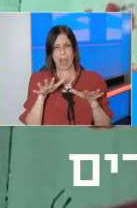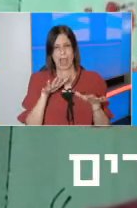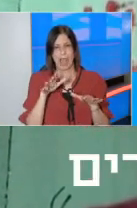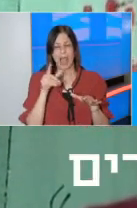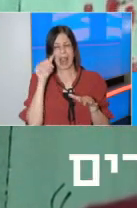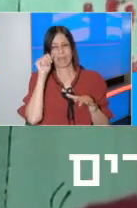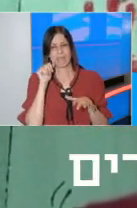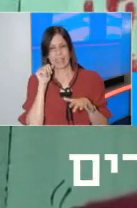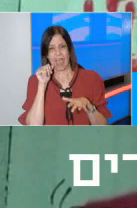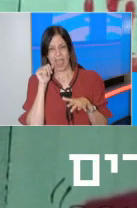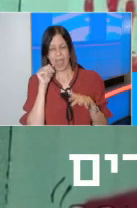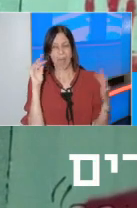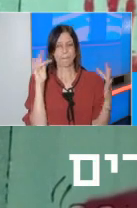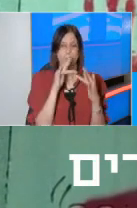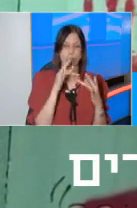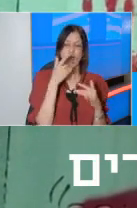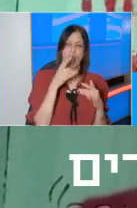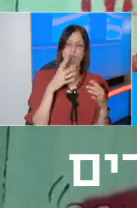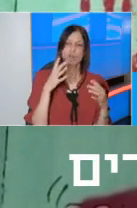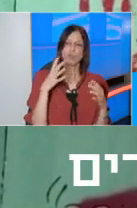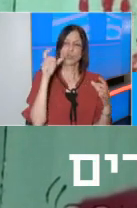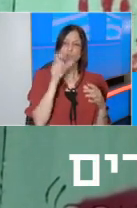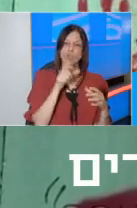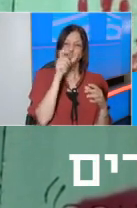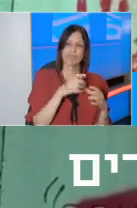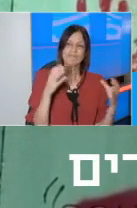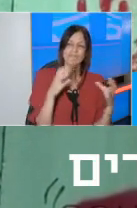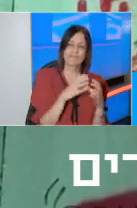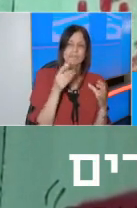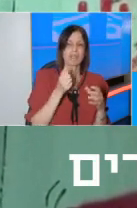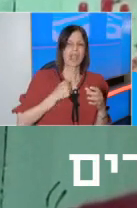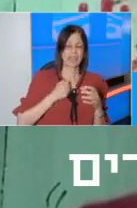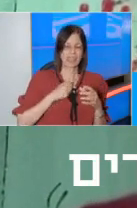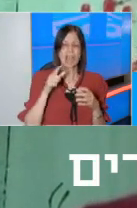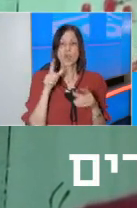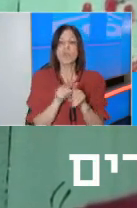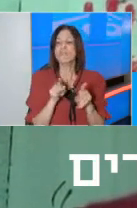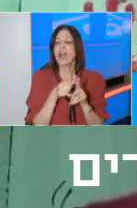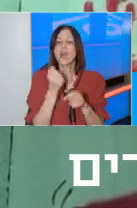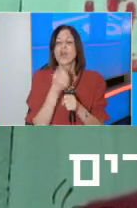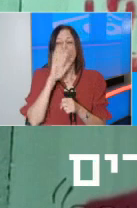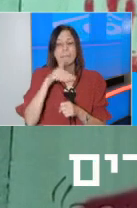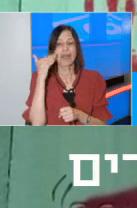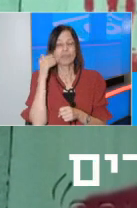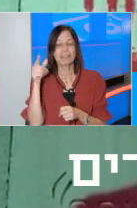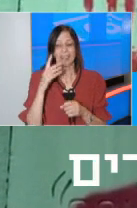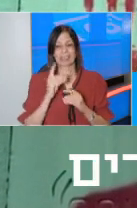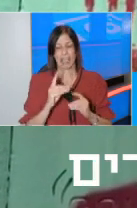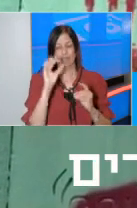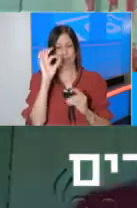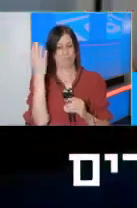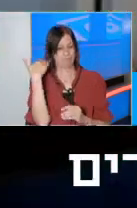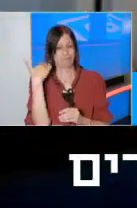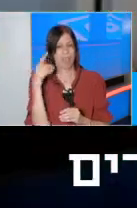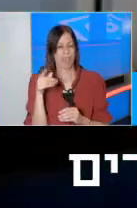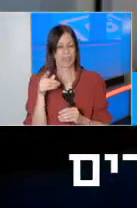הלבנה כלפי התושבים הילידים בקנדה. אגב, אותם דברים קרו בדיוק בארצות הברית. זו הייתה דרך שלהם